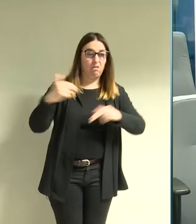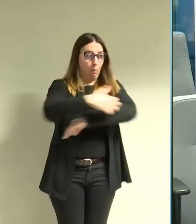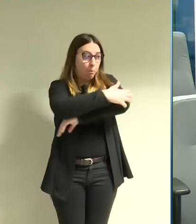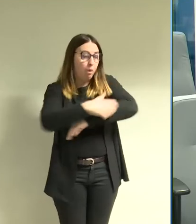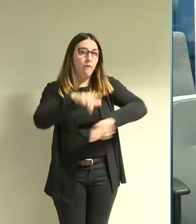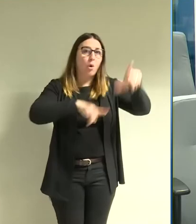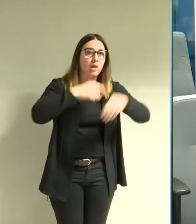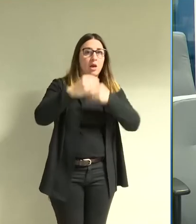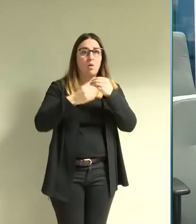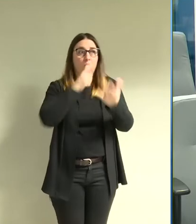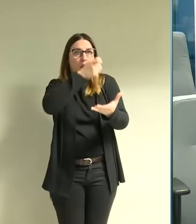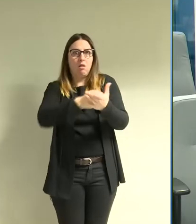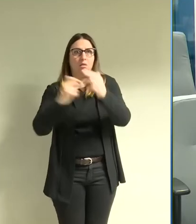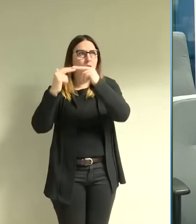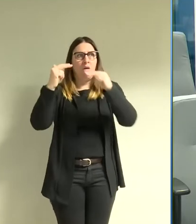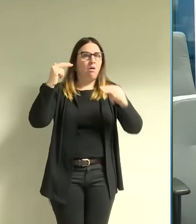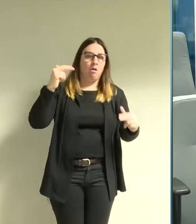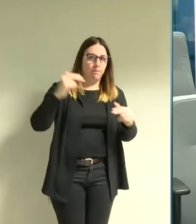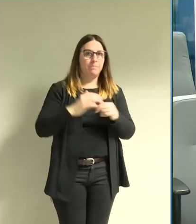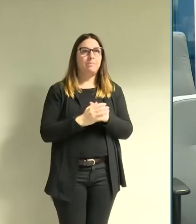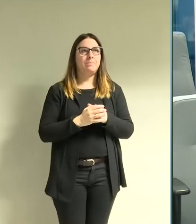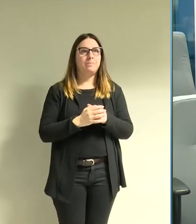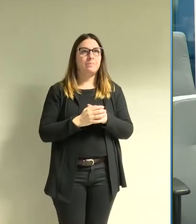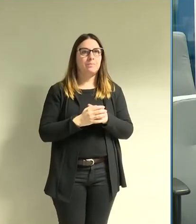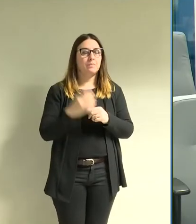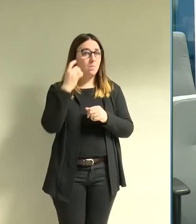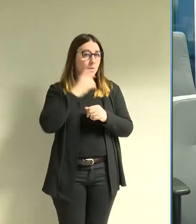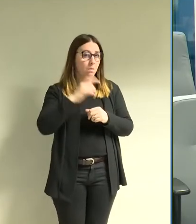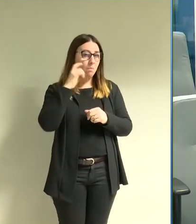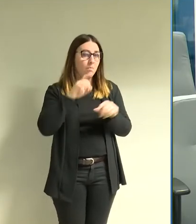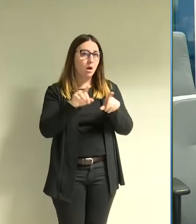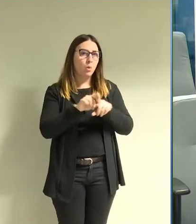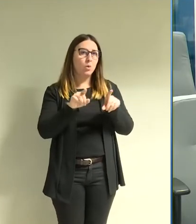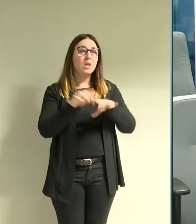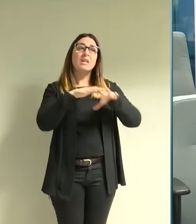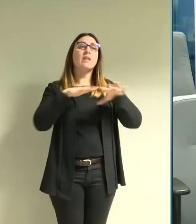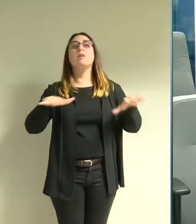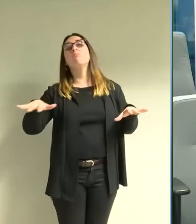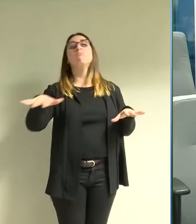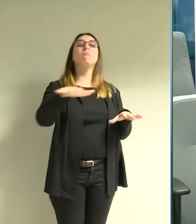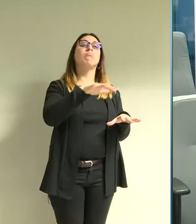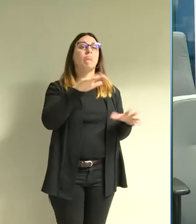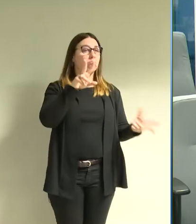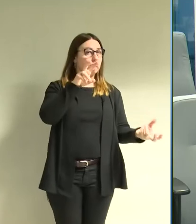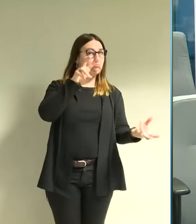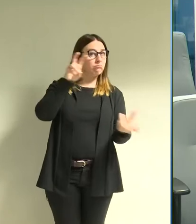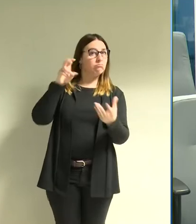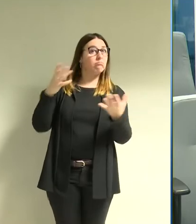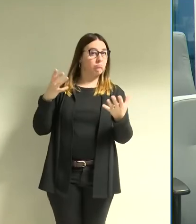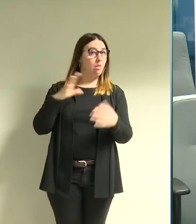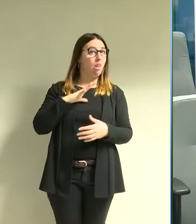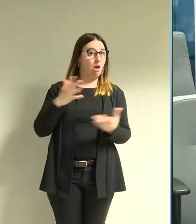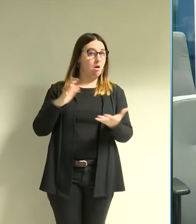locataire et puis j'ai constaté dans le quartier qui avait aussi les associations